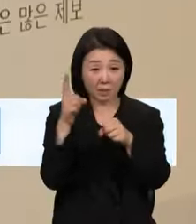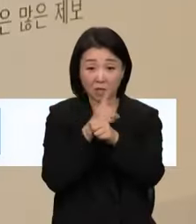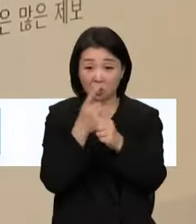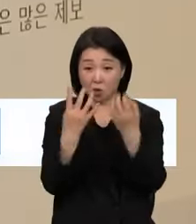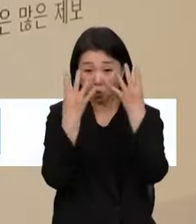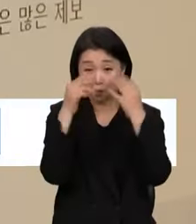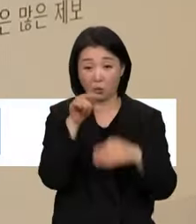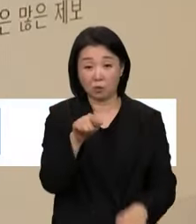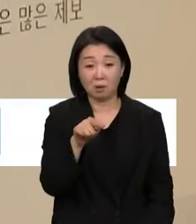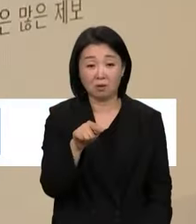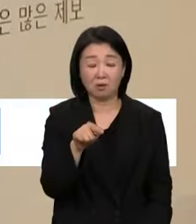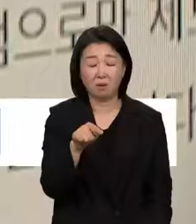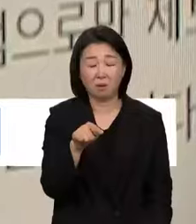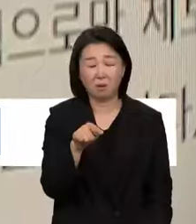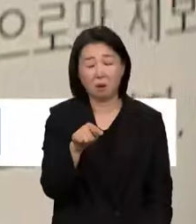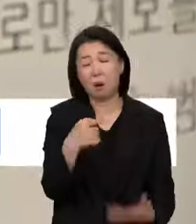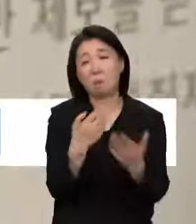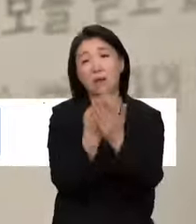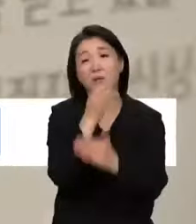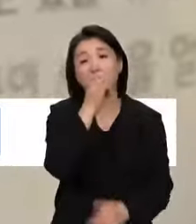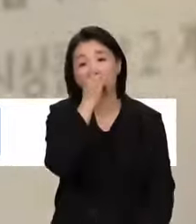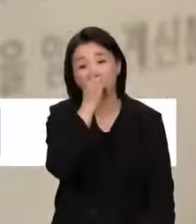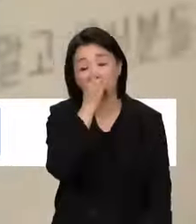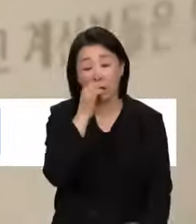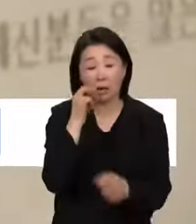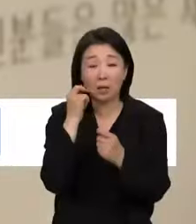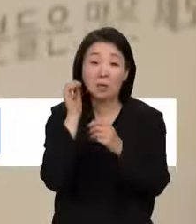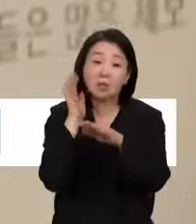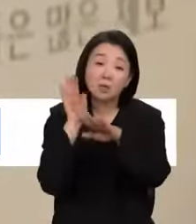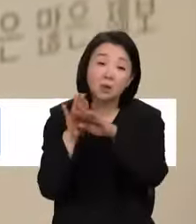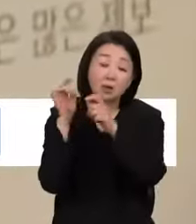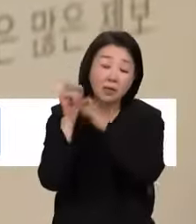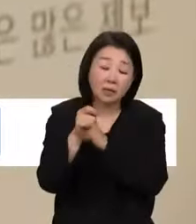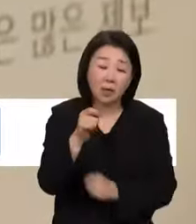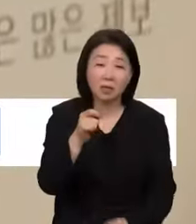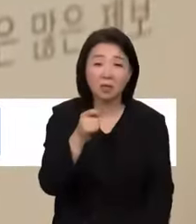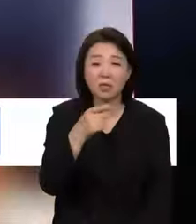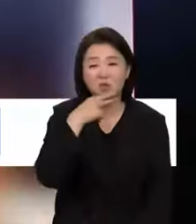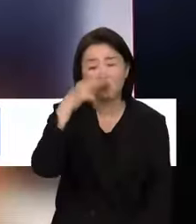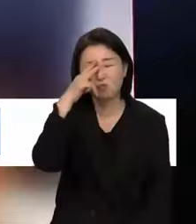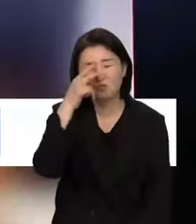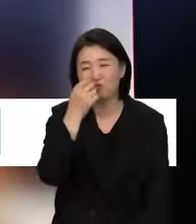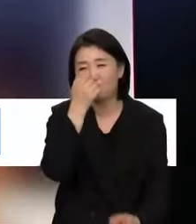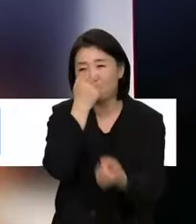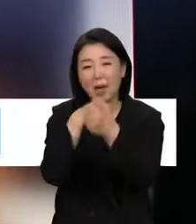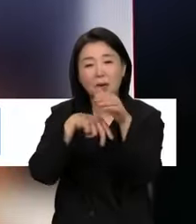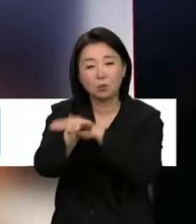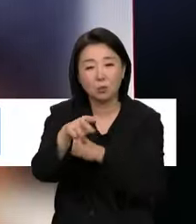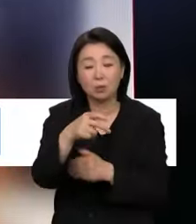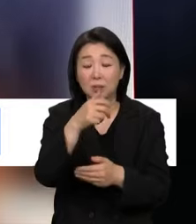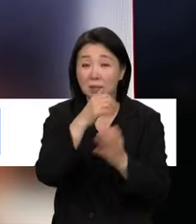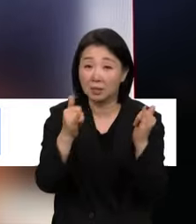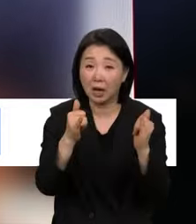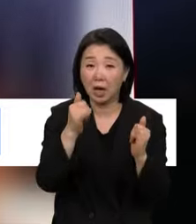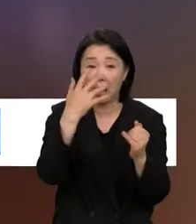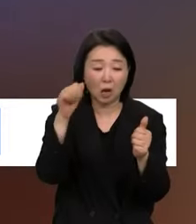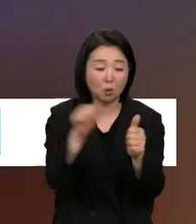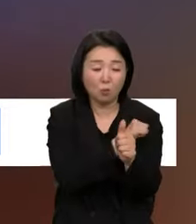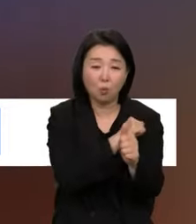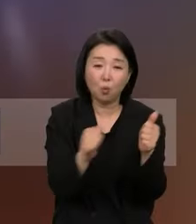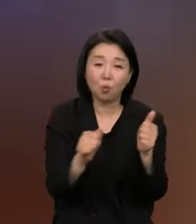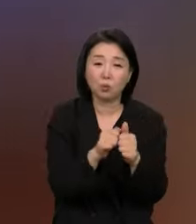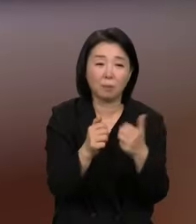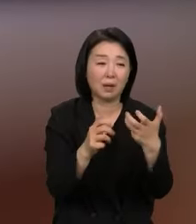교도소는 한 발 더 나아가 전세 사기범과 음주 tid 손위 범 학교 폭력 가해자 등 80명의 신상을